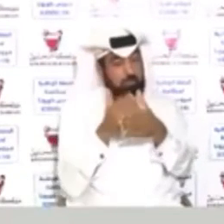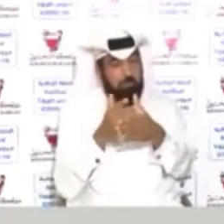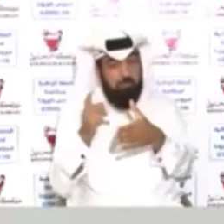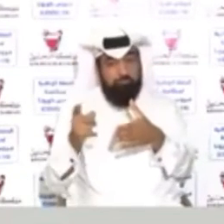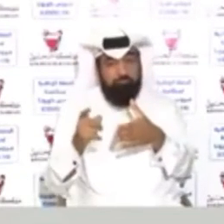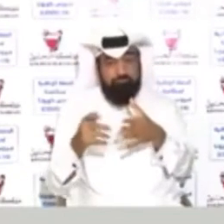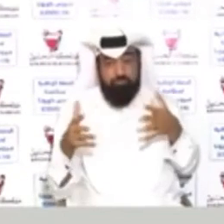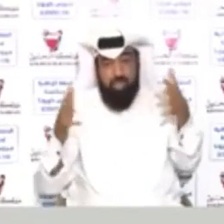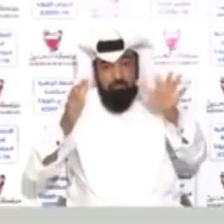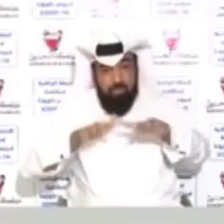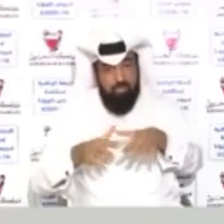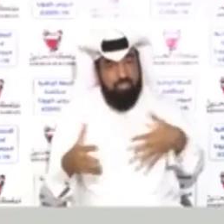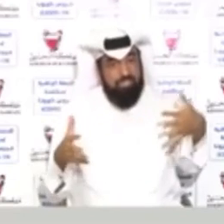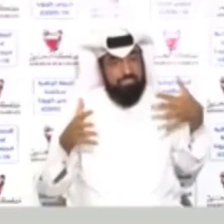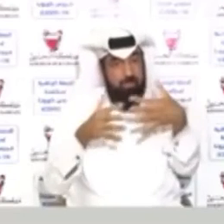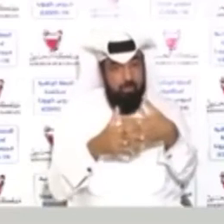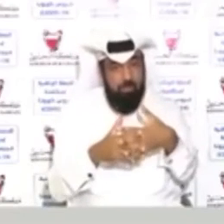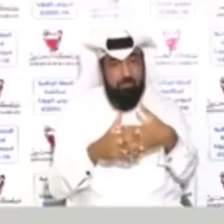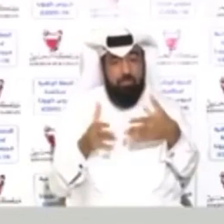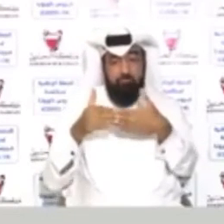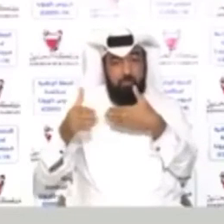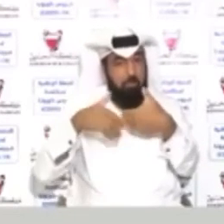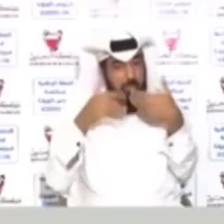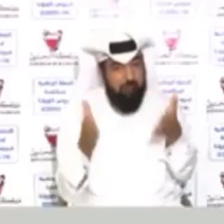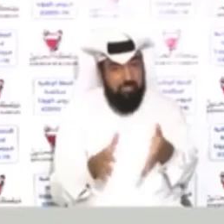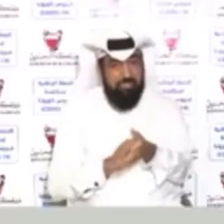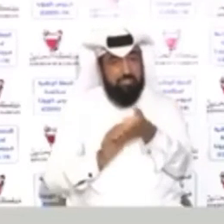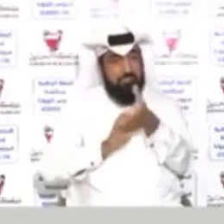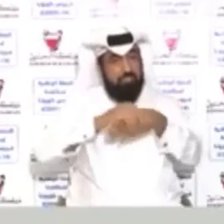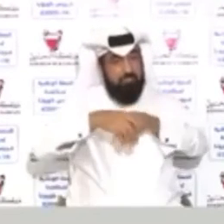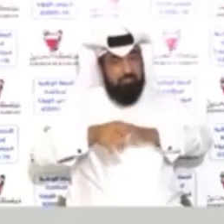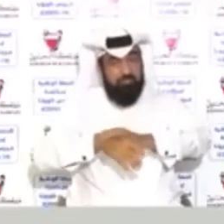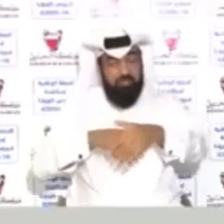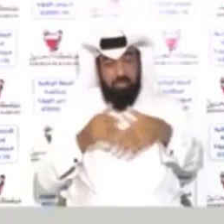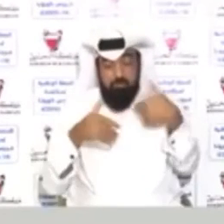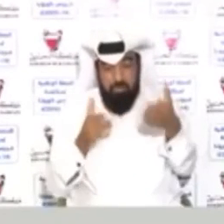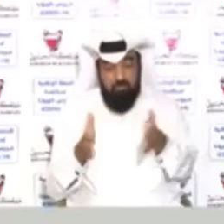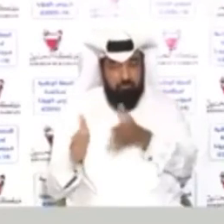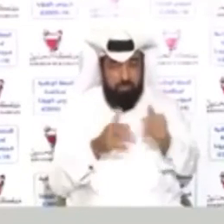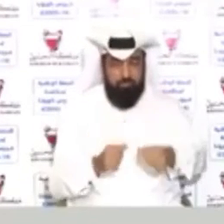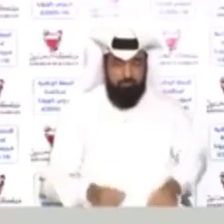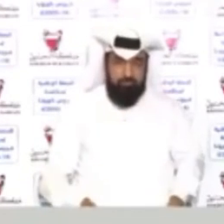هي بزيادة عدد الفحوصات اللي احنا استخدمناها. ثقافة مناعة القطيع،